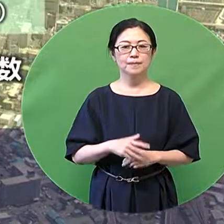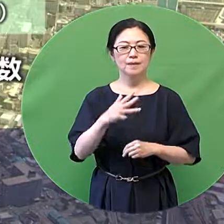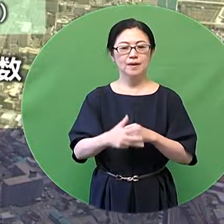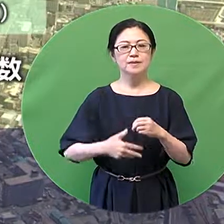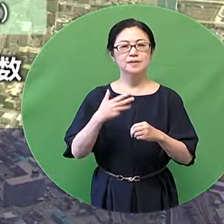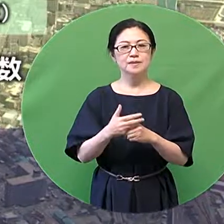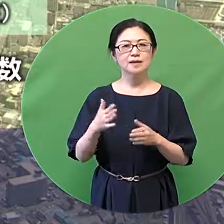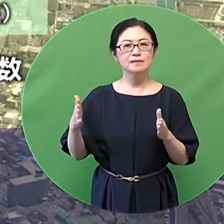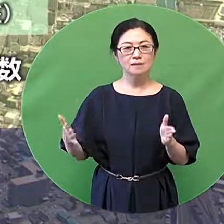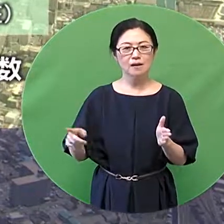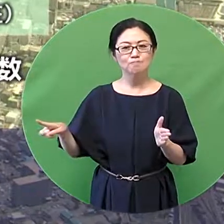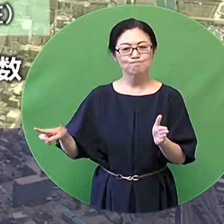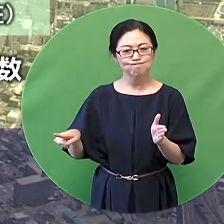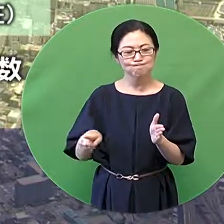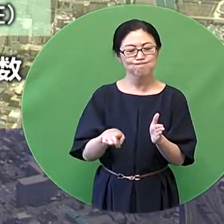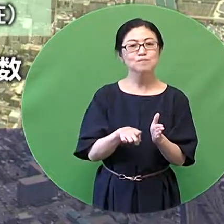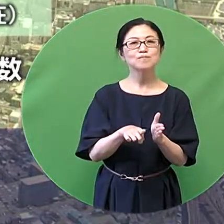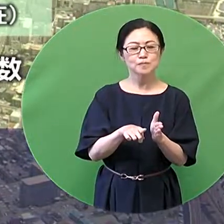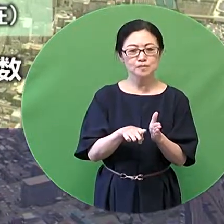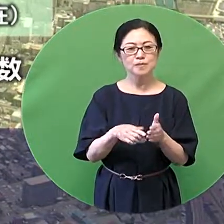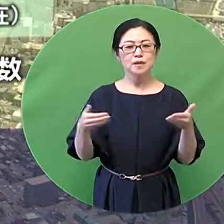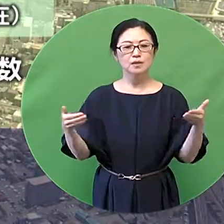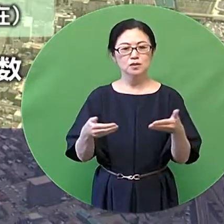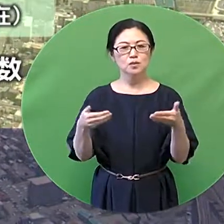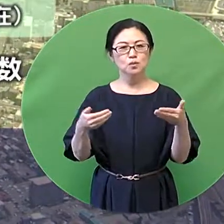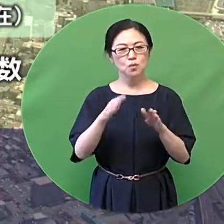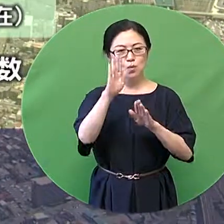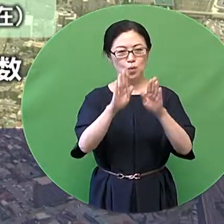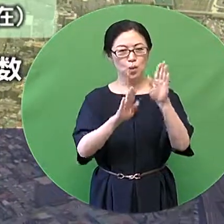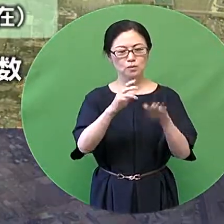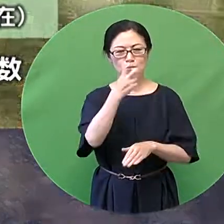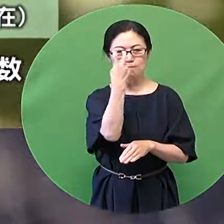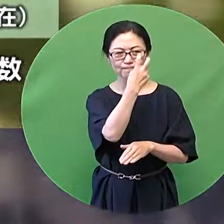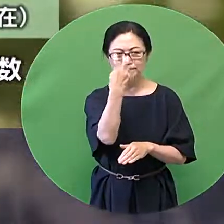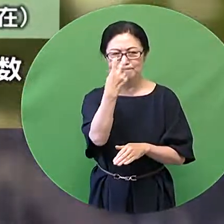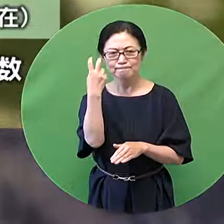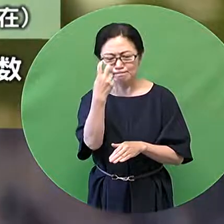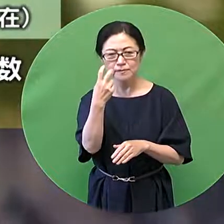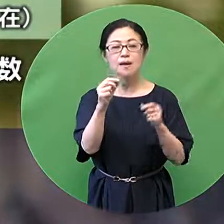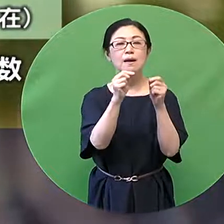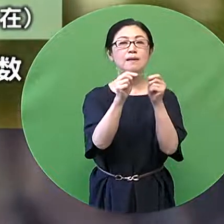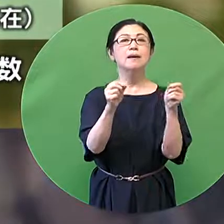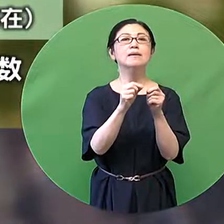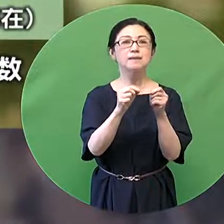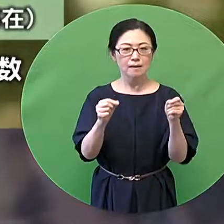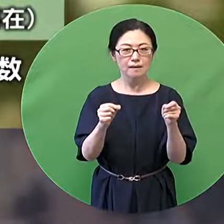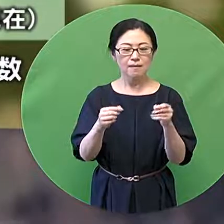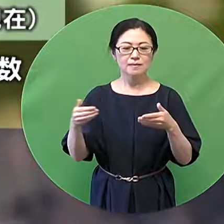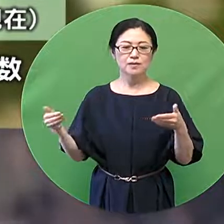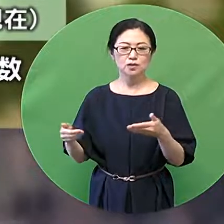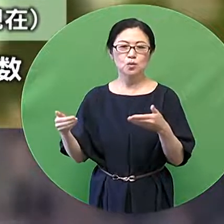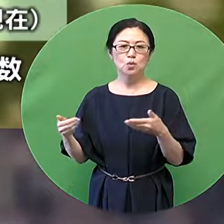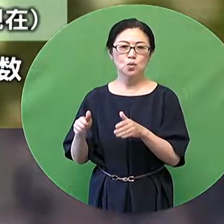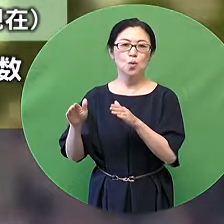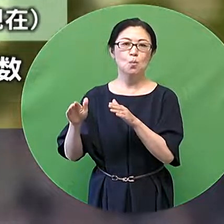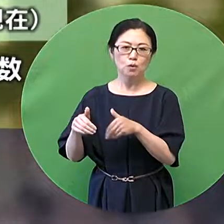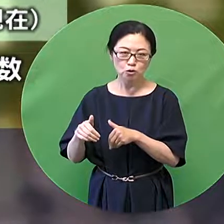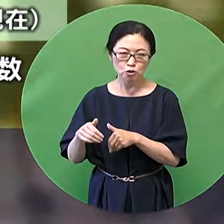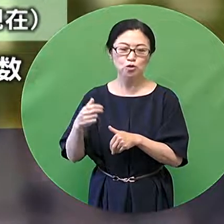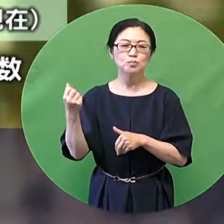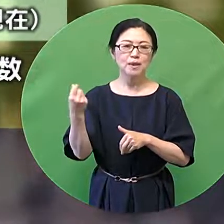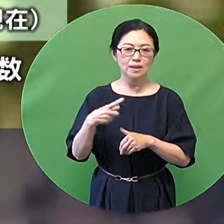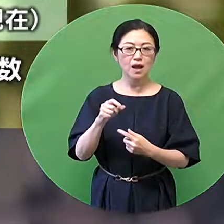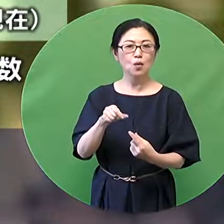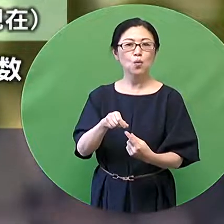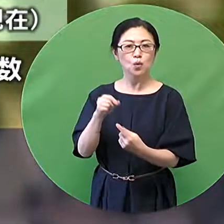8年以上にわたって1倍以上で推移している岩手県の有効求人倍率。県内の企